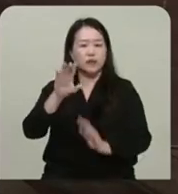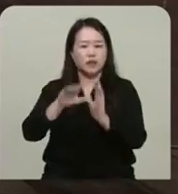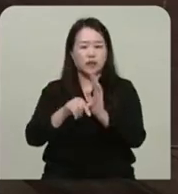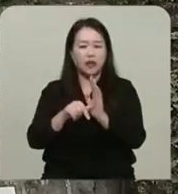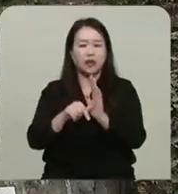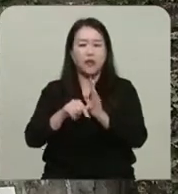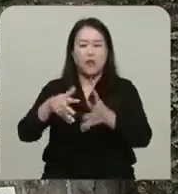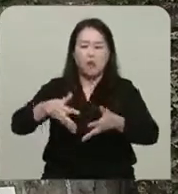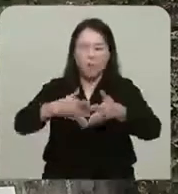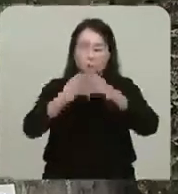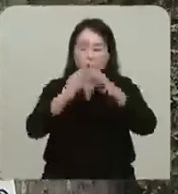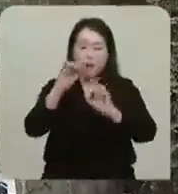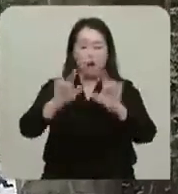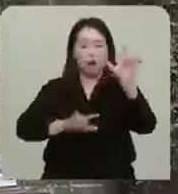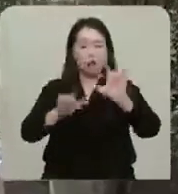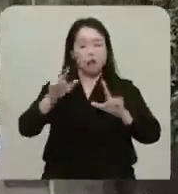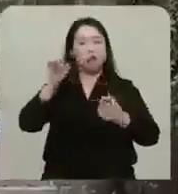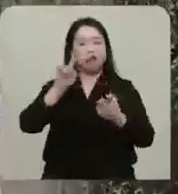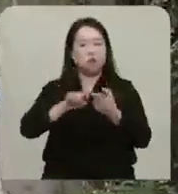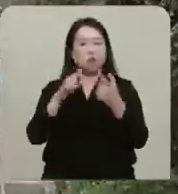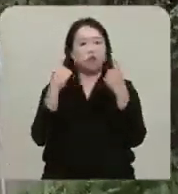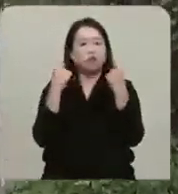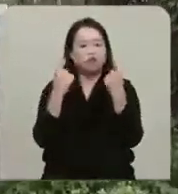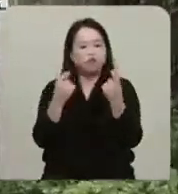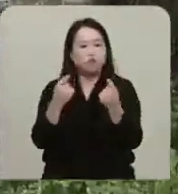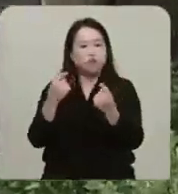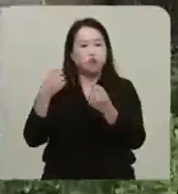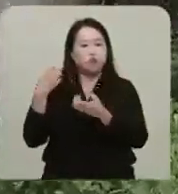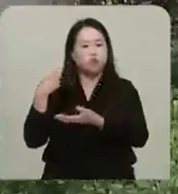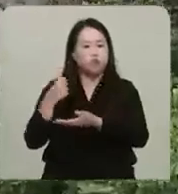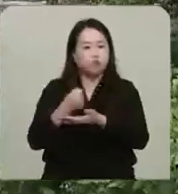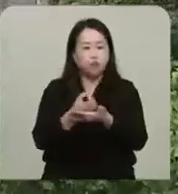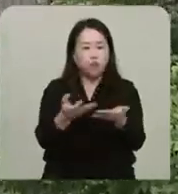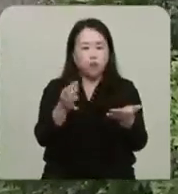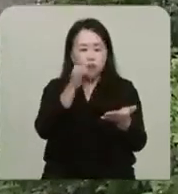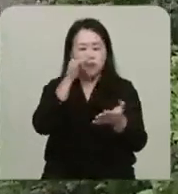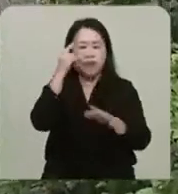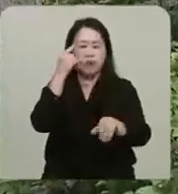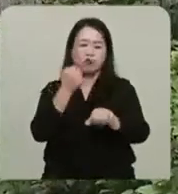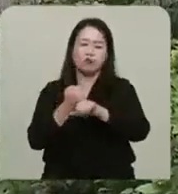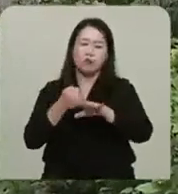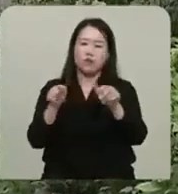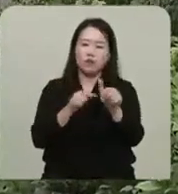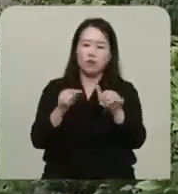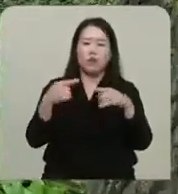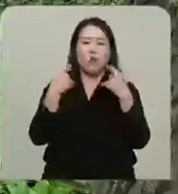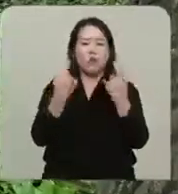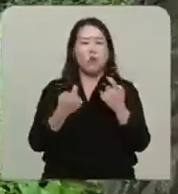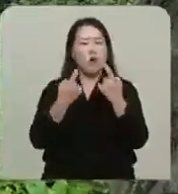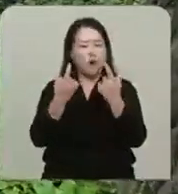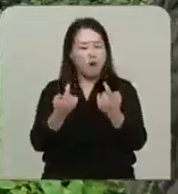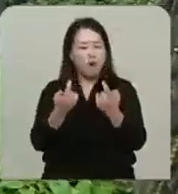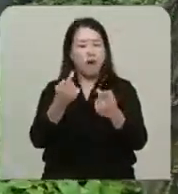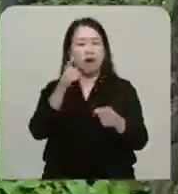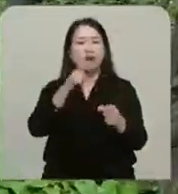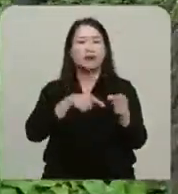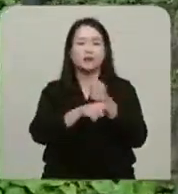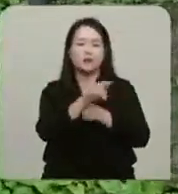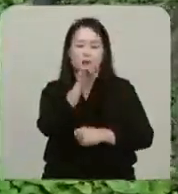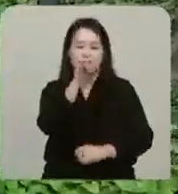원형대로 잘 보존하여 연구와 교육 그리고 관광 자원으로 활용한 데 의미가